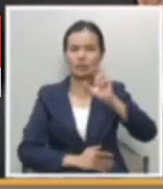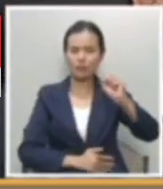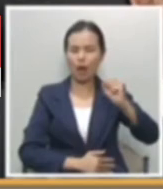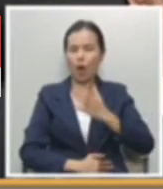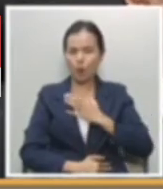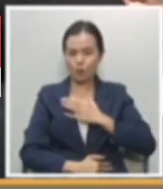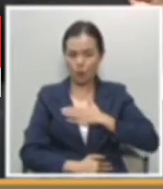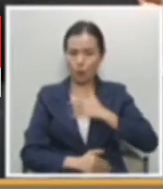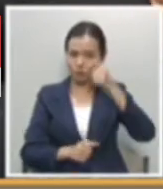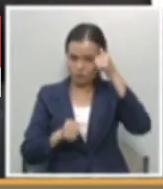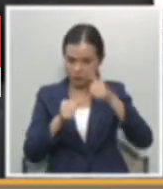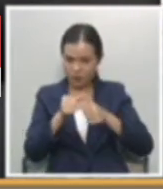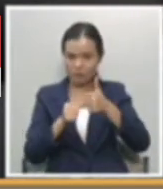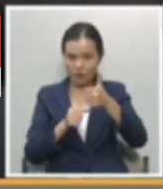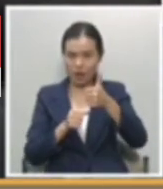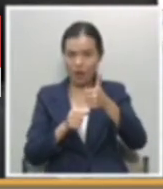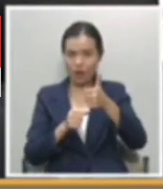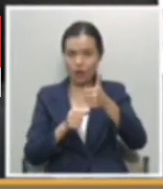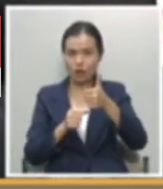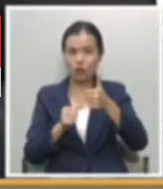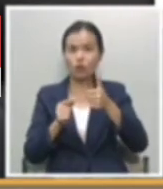ได้ครับท่านได้ยึดเอาม